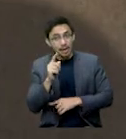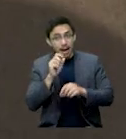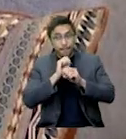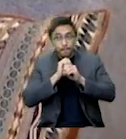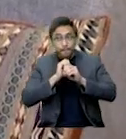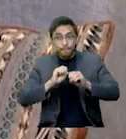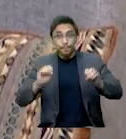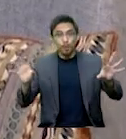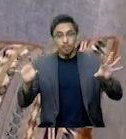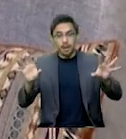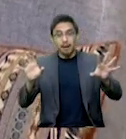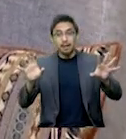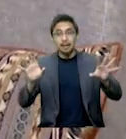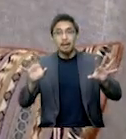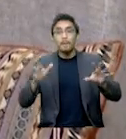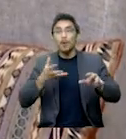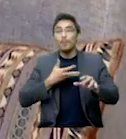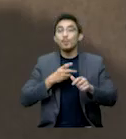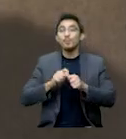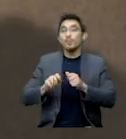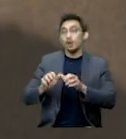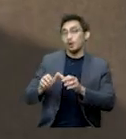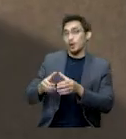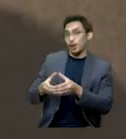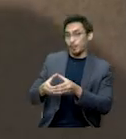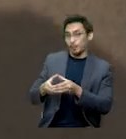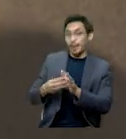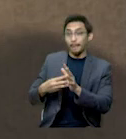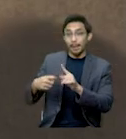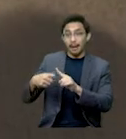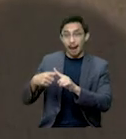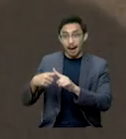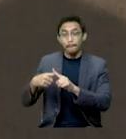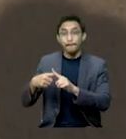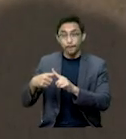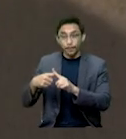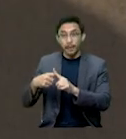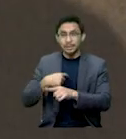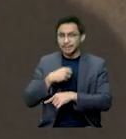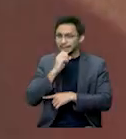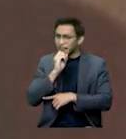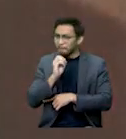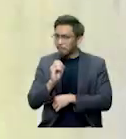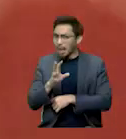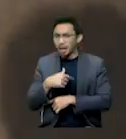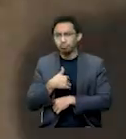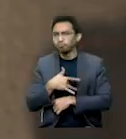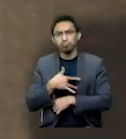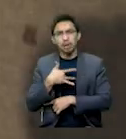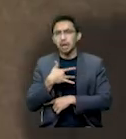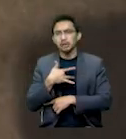mau membentuk makkam MK MK saya bilang woh jangan optimis dulu MK M Bisa saja